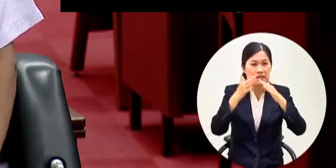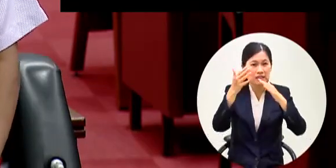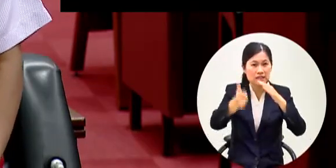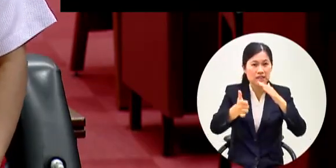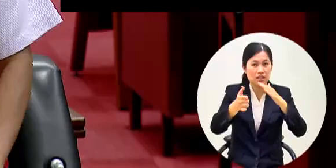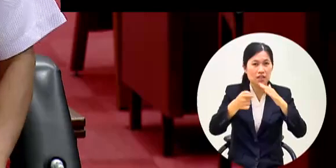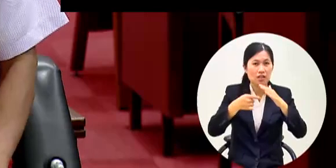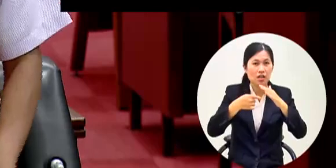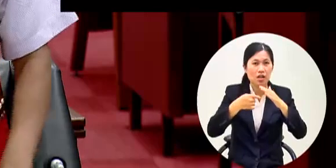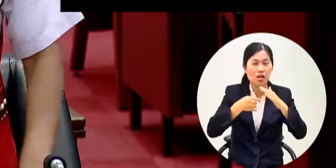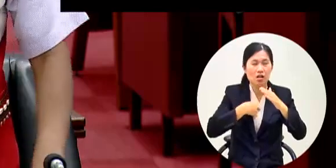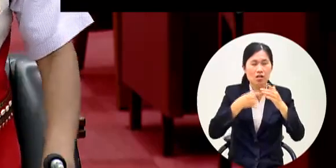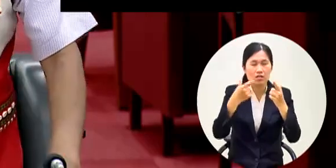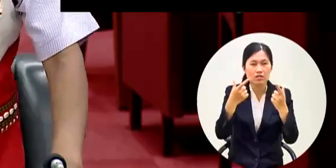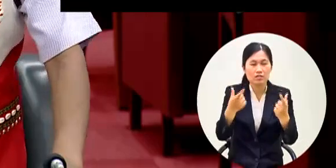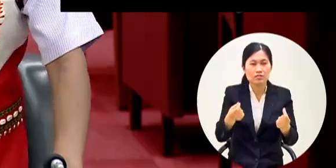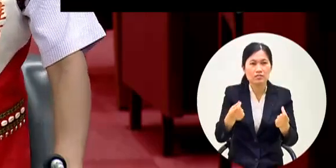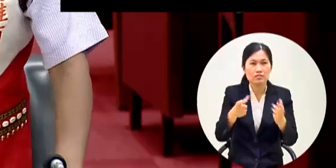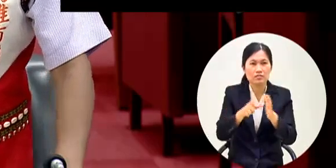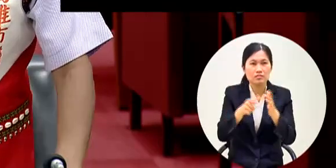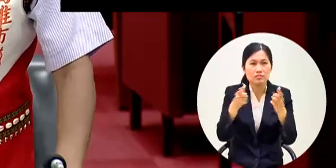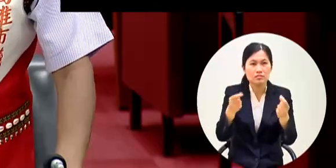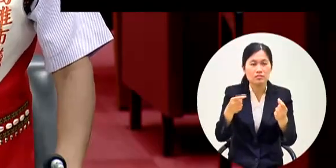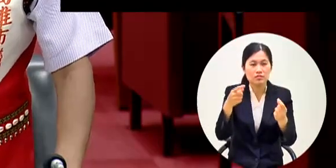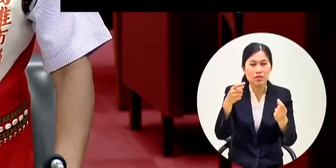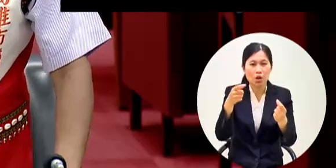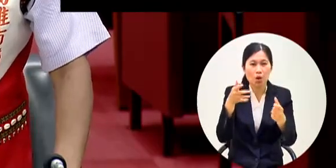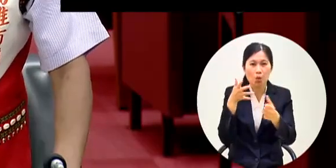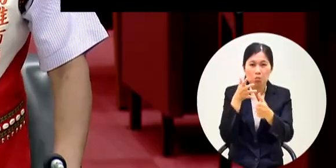席也有三个问题。